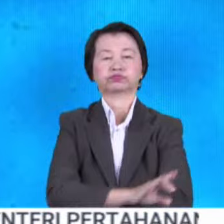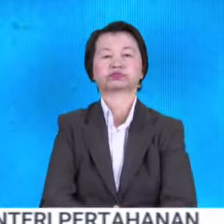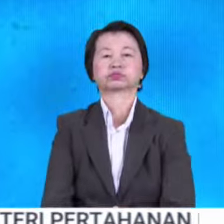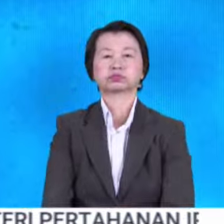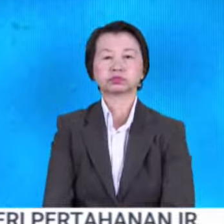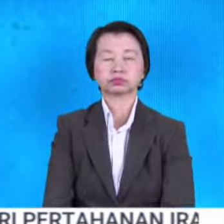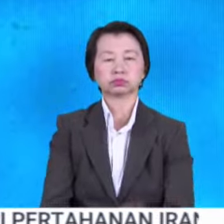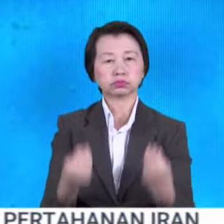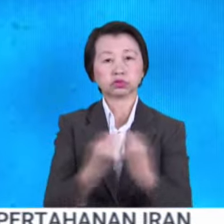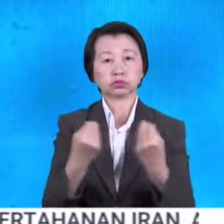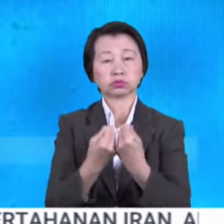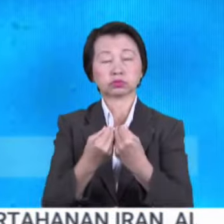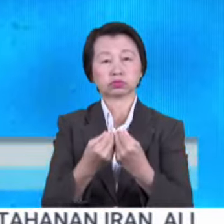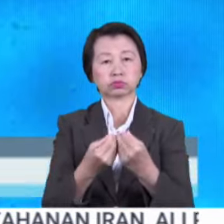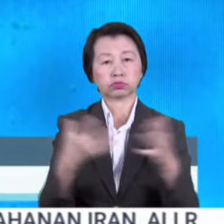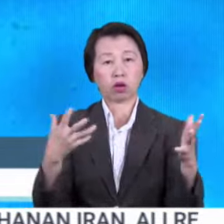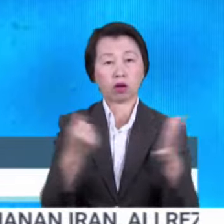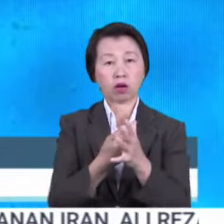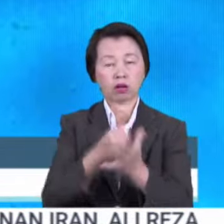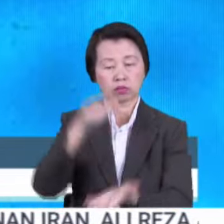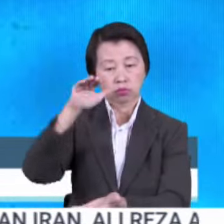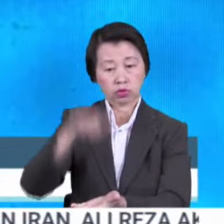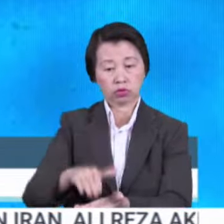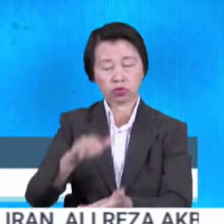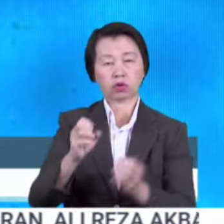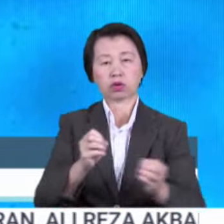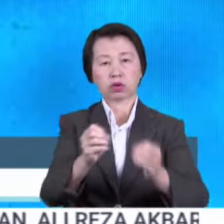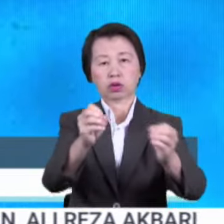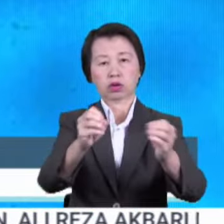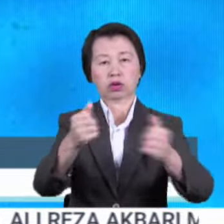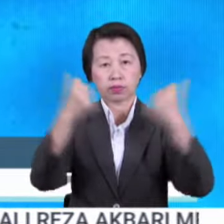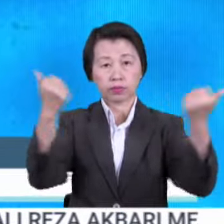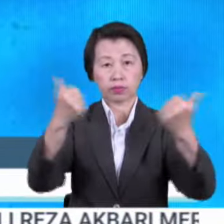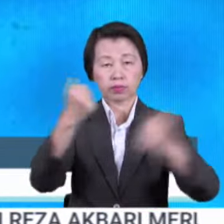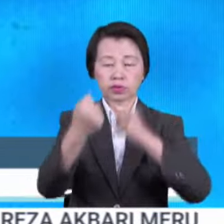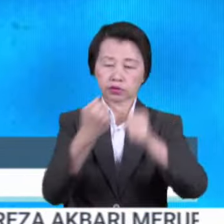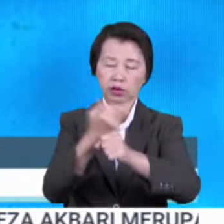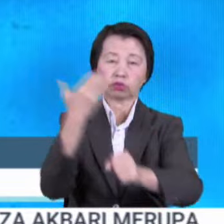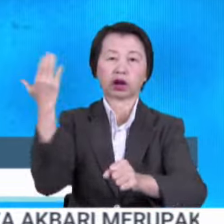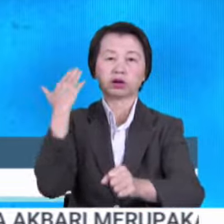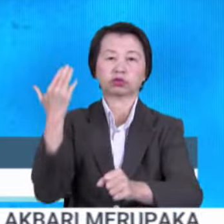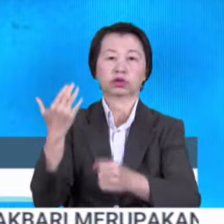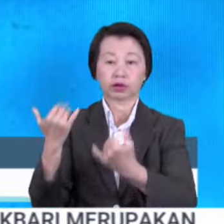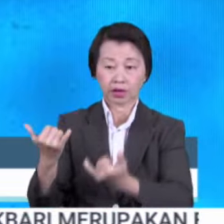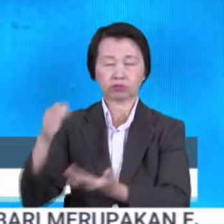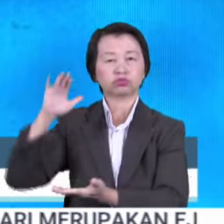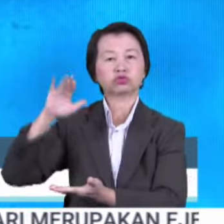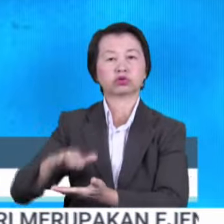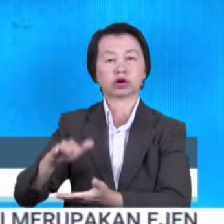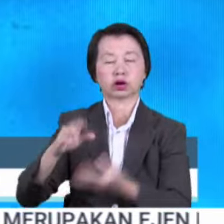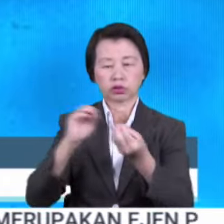jumlah nanas dicatat kekurangan berbanding obs selamat sempurna adil Fitri tahun lalu